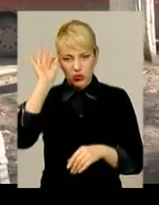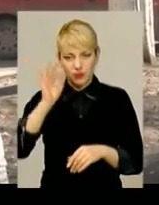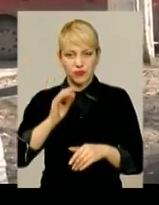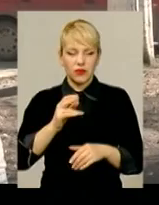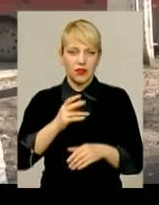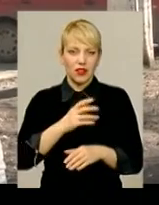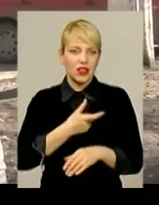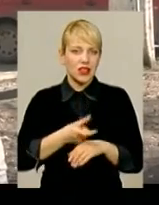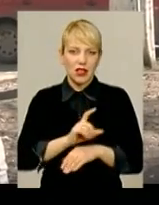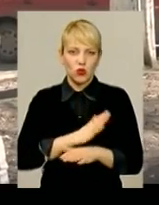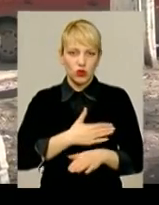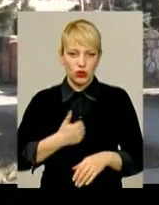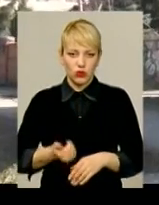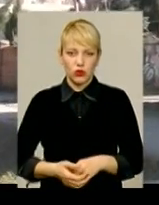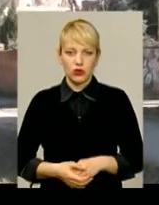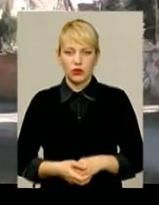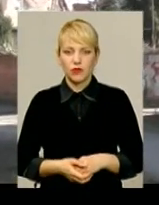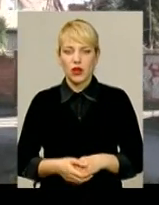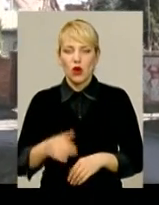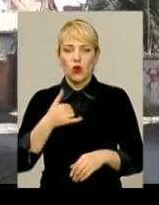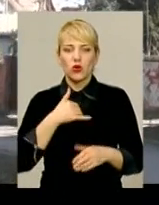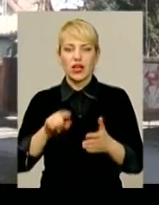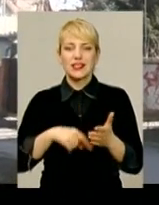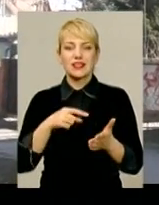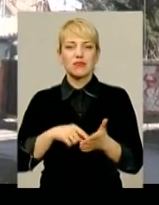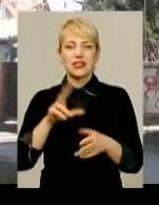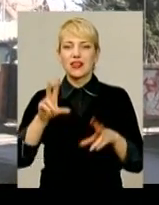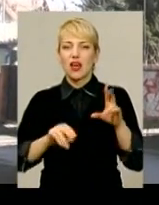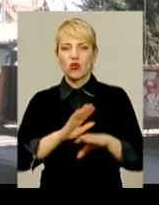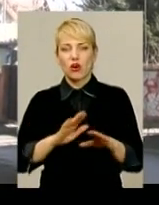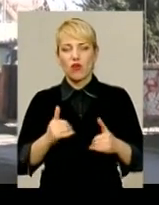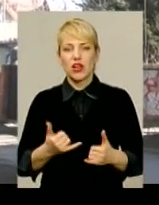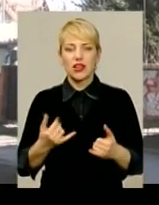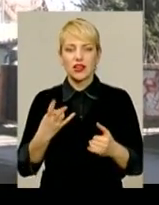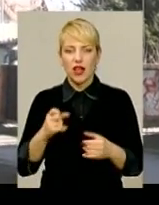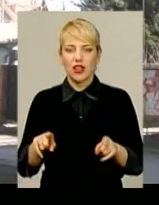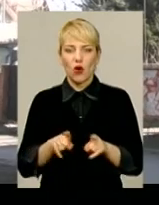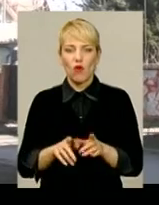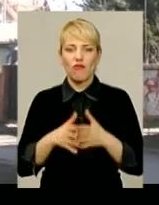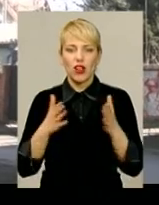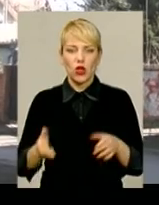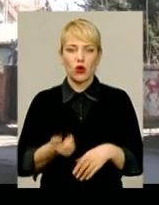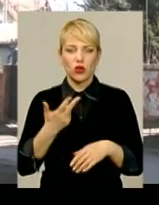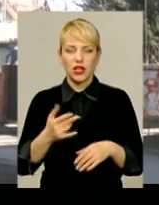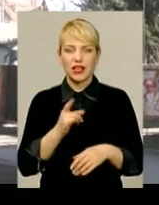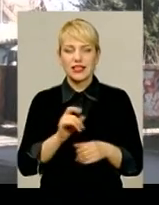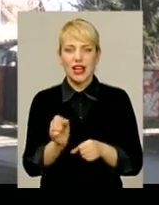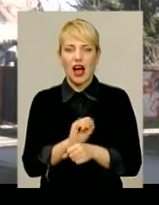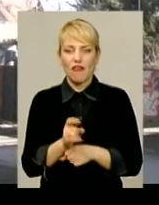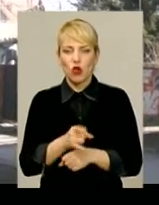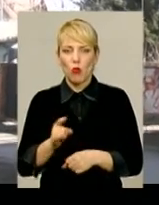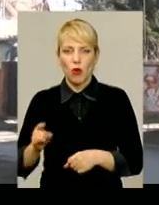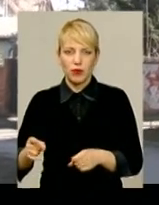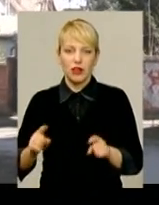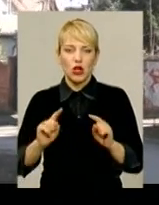популярний, зізнаються самі поліціянти. У нас місто не розраховано на таку кількість автомобілів, яка зараз є на даний час.